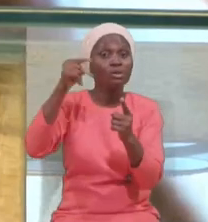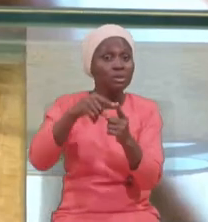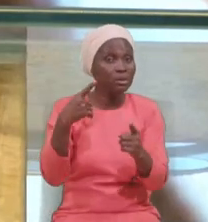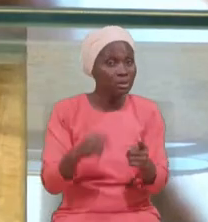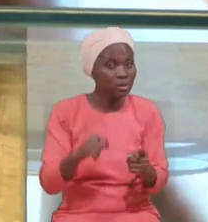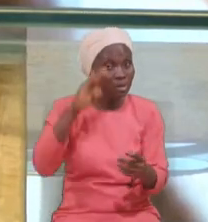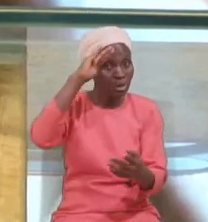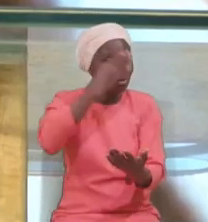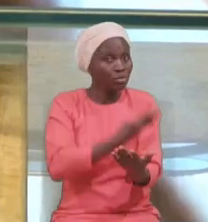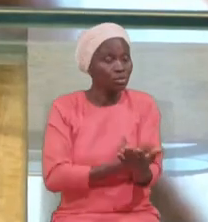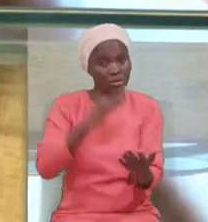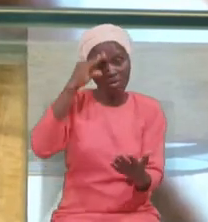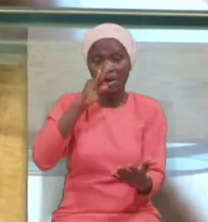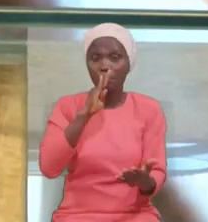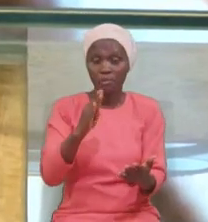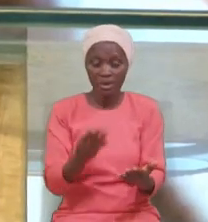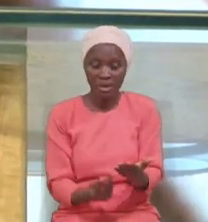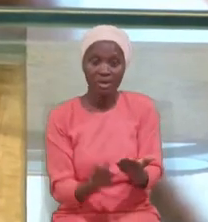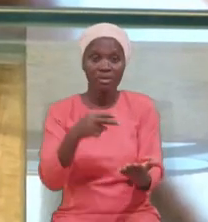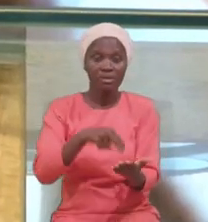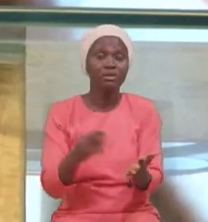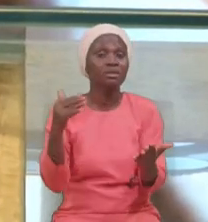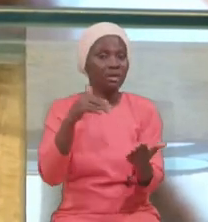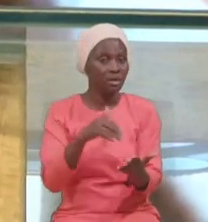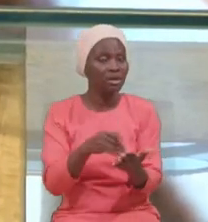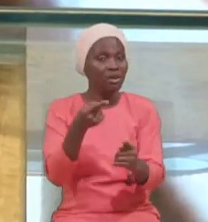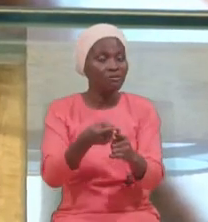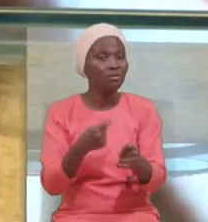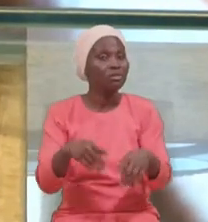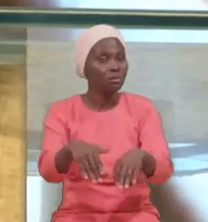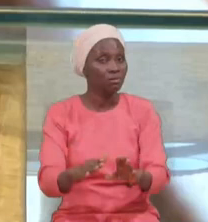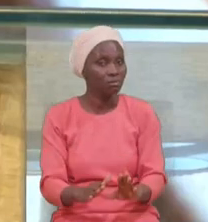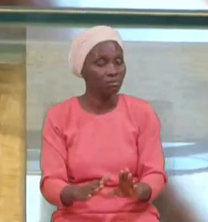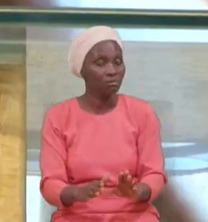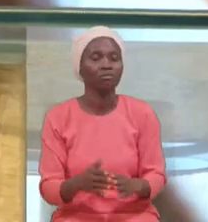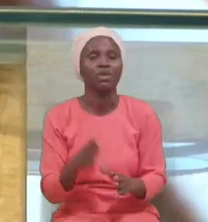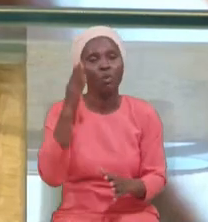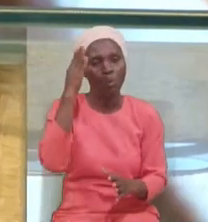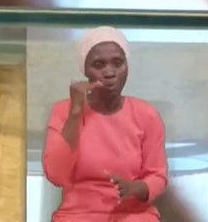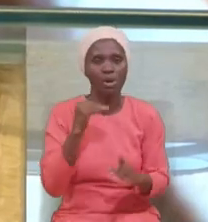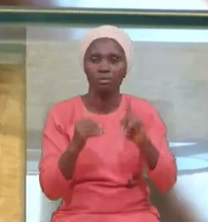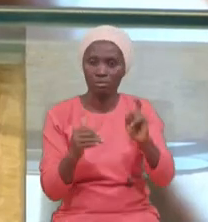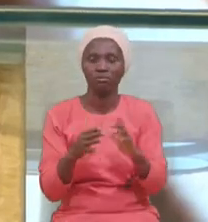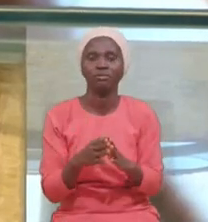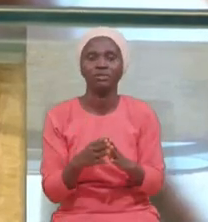personne de cette vision, jusqu'à ce que le Fils de l'homme soit ressuscité des morts. Pourquoi?